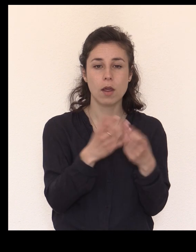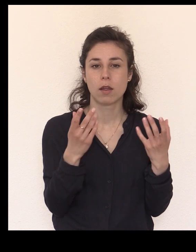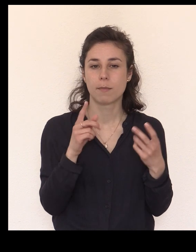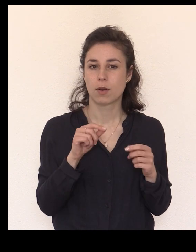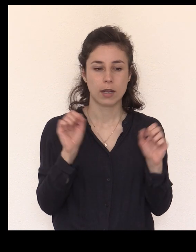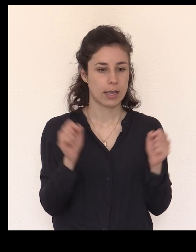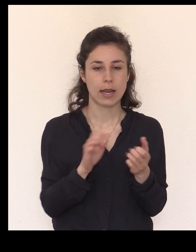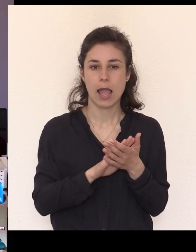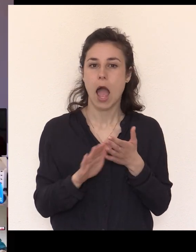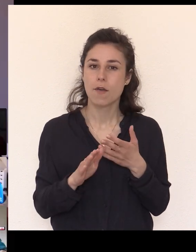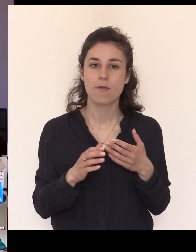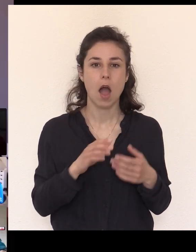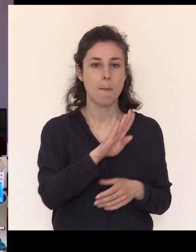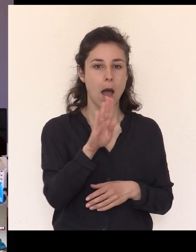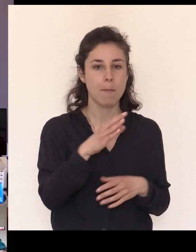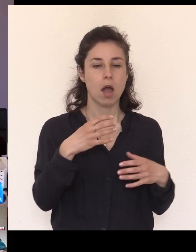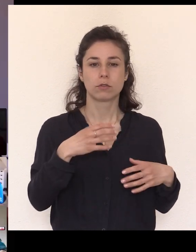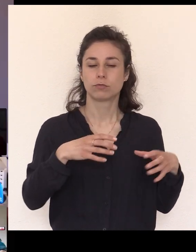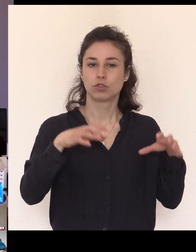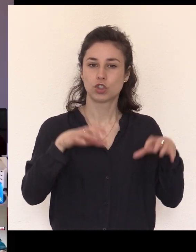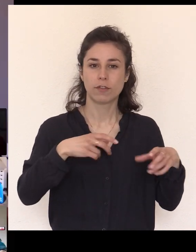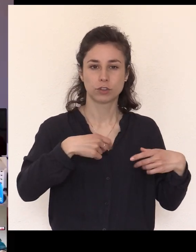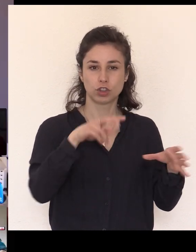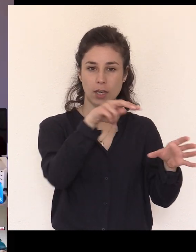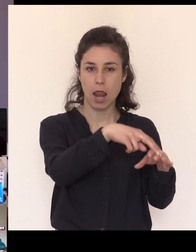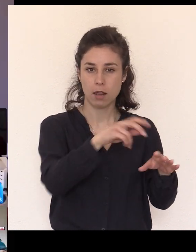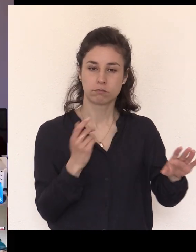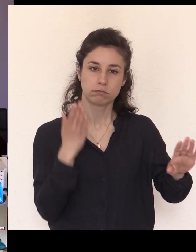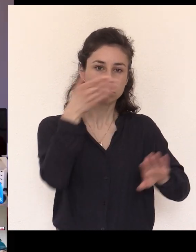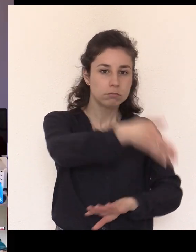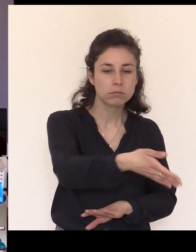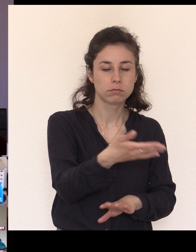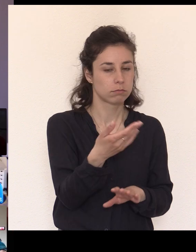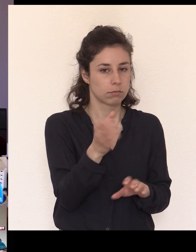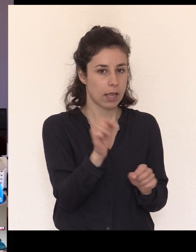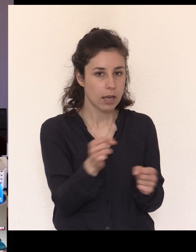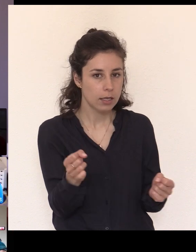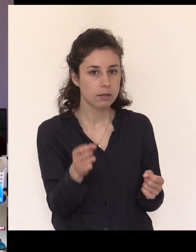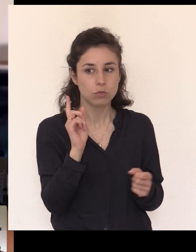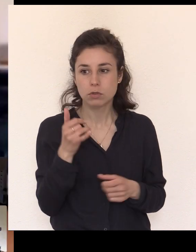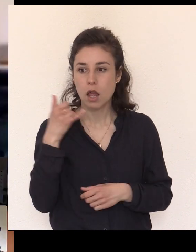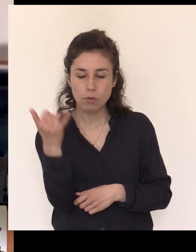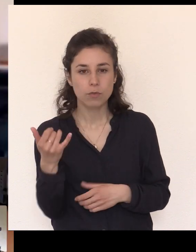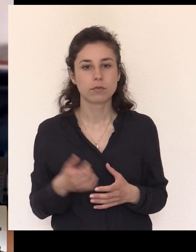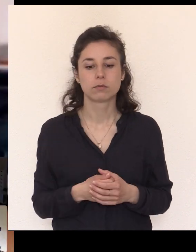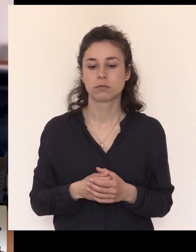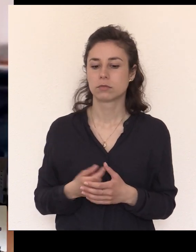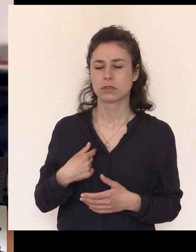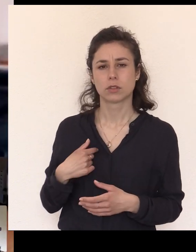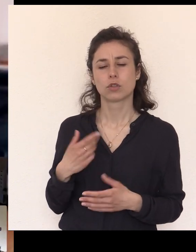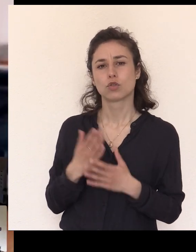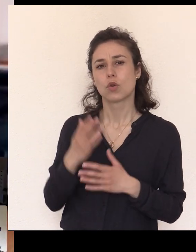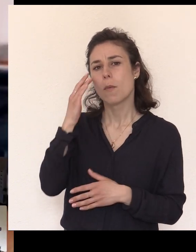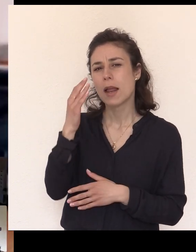mal zur Barmer in die Geschäftsstelle gehen kann, um seine Probleme zu lösen. Ich überlege ja